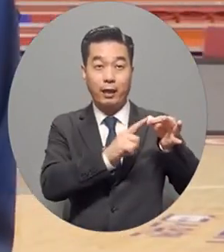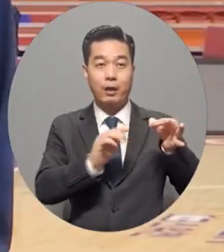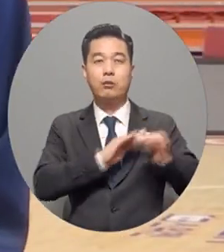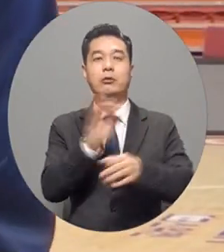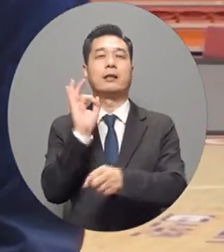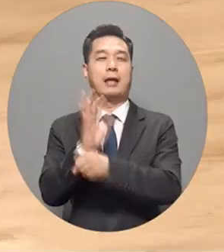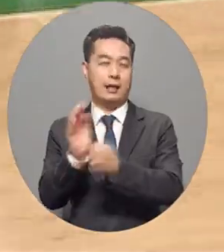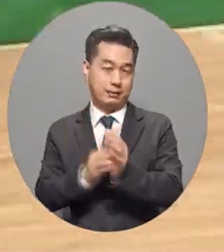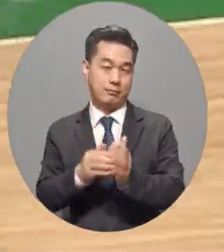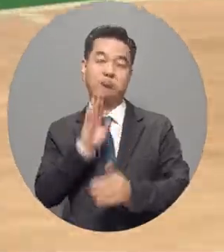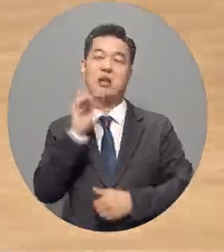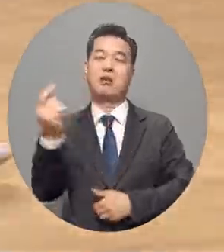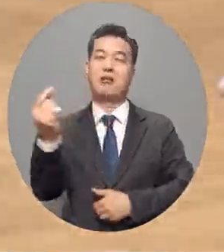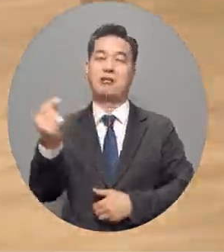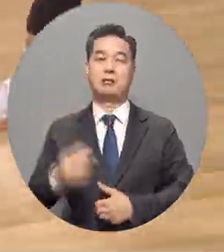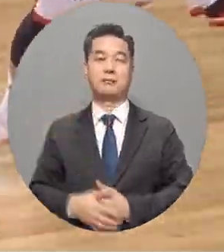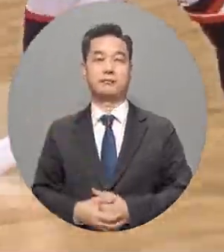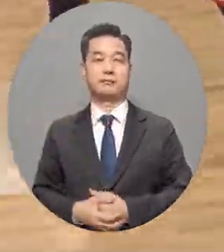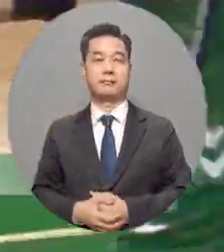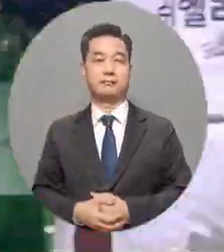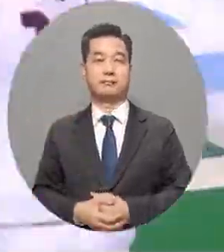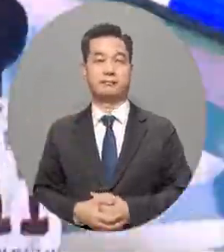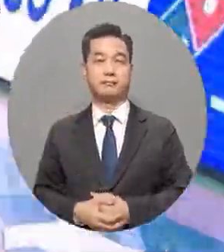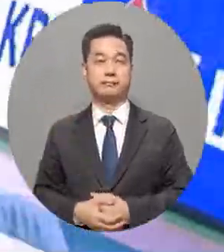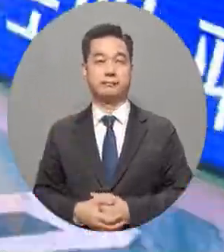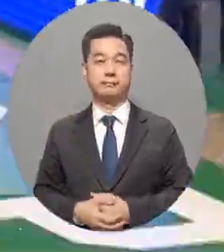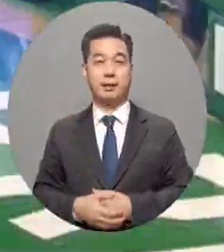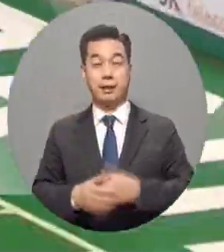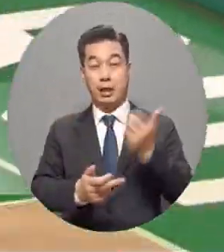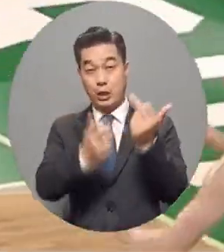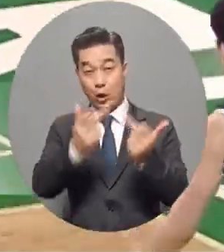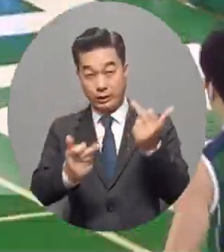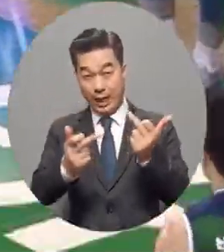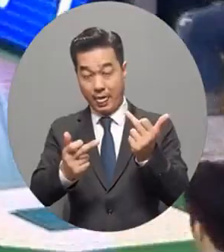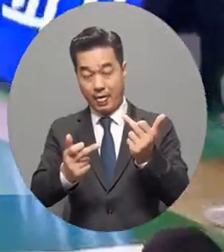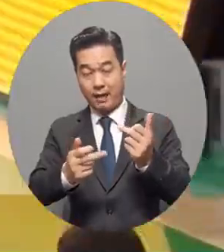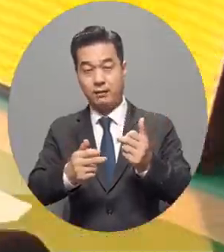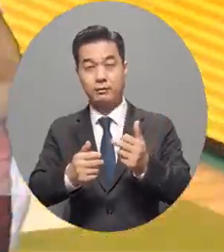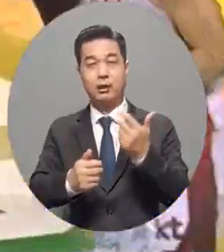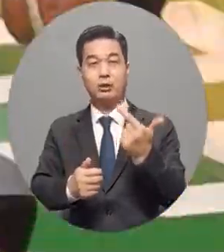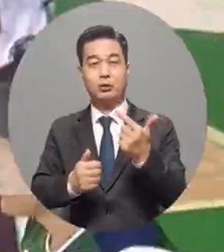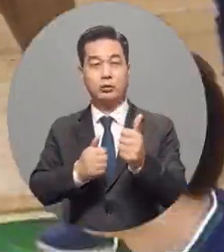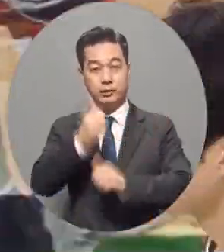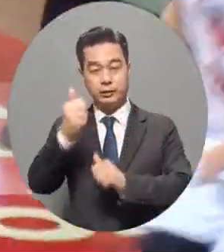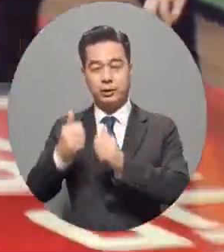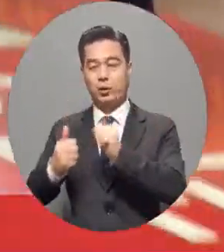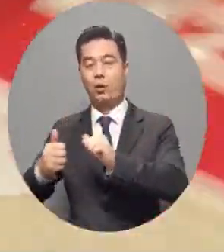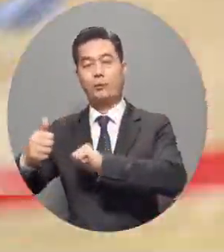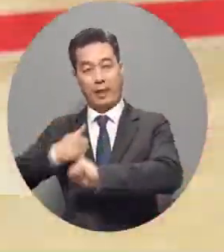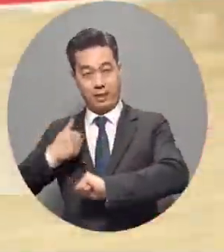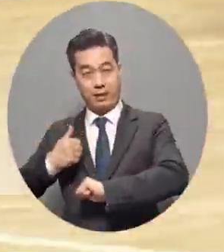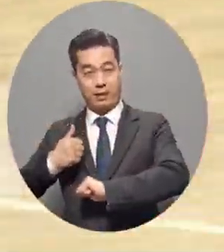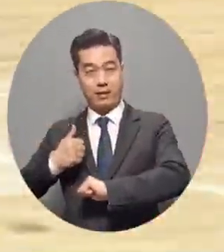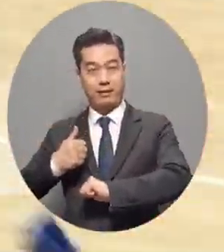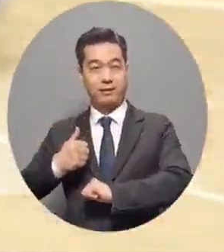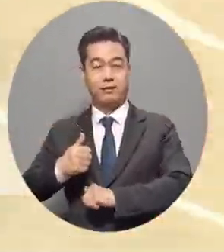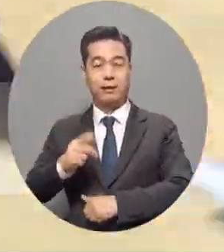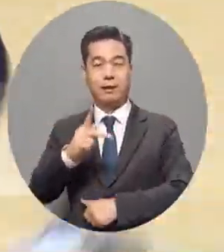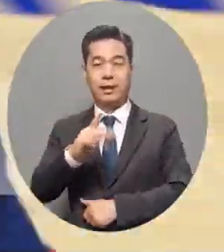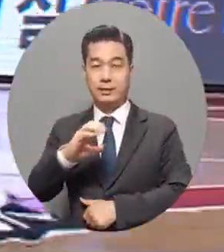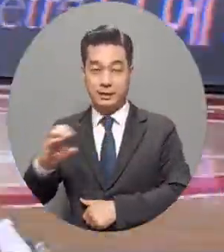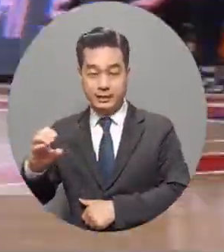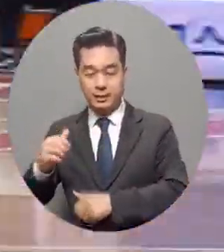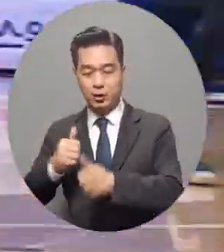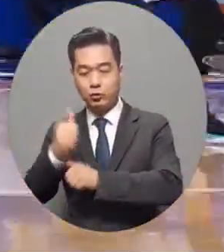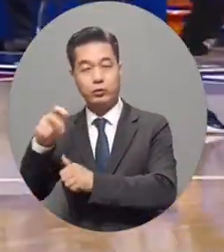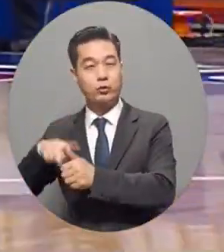걸로. 역대 형제 대결에서 허웅이 6승 5패로 앞선 상황. KCC는 우승 후보라는